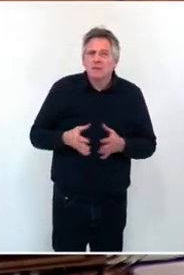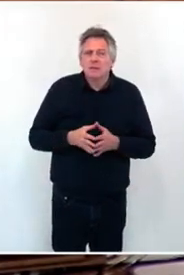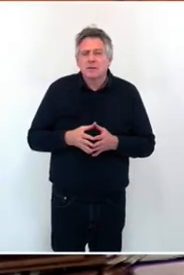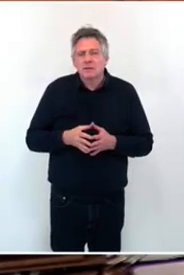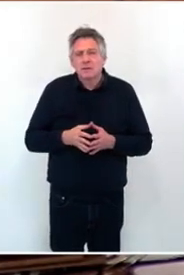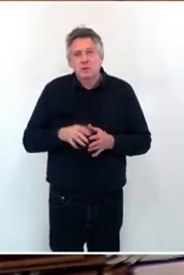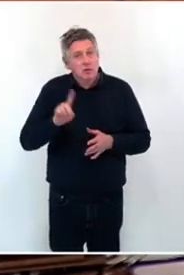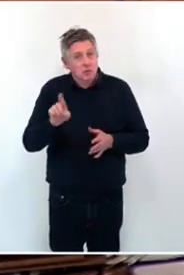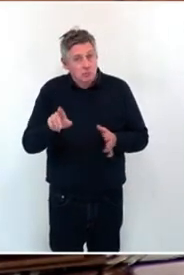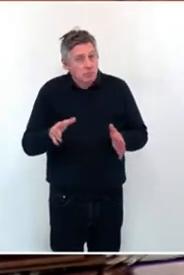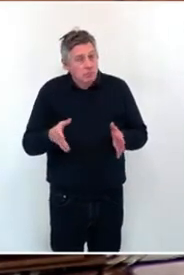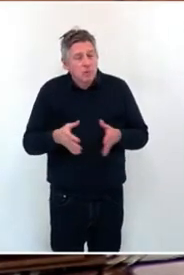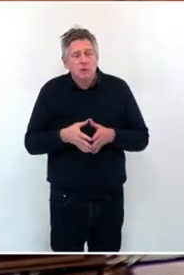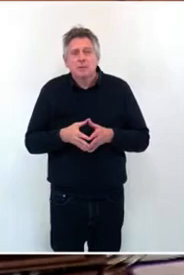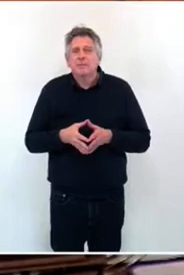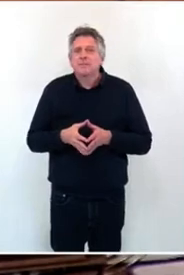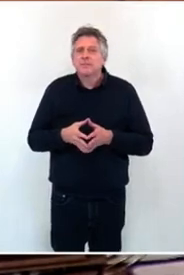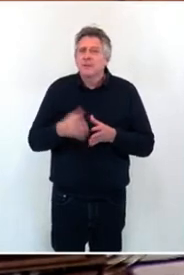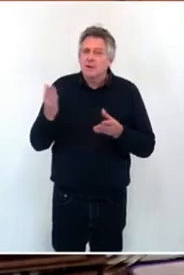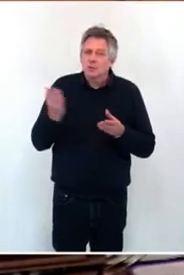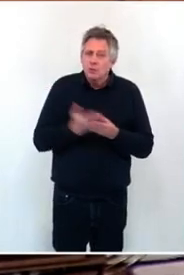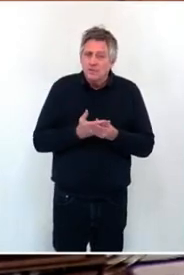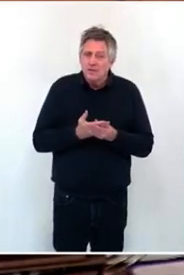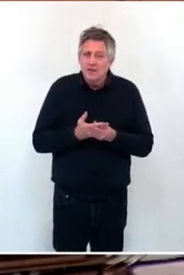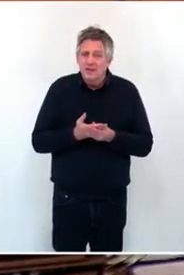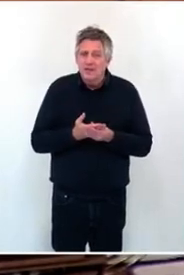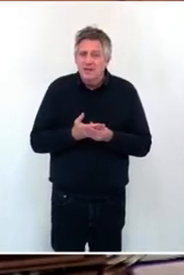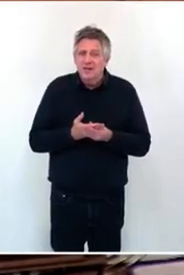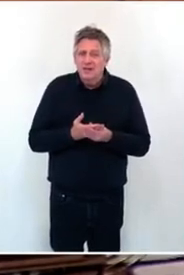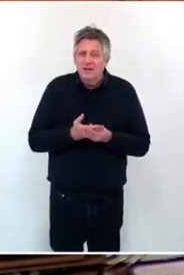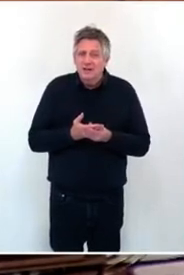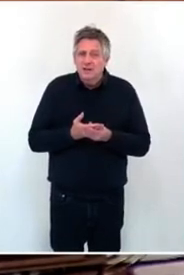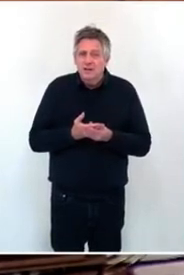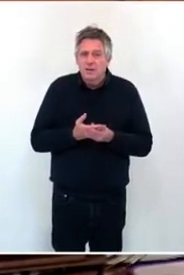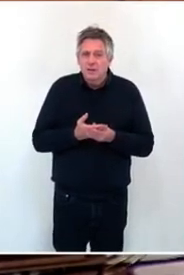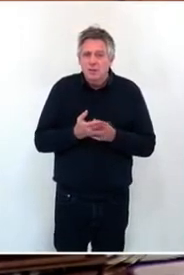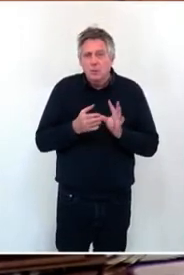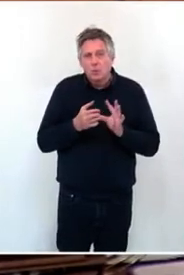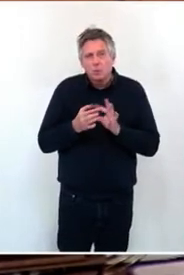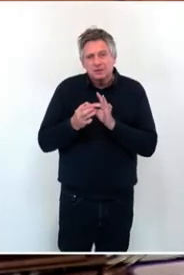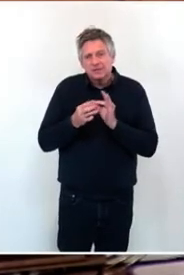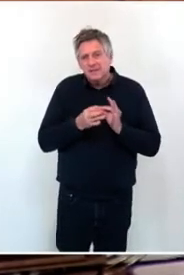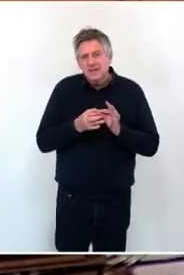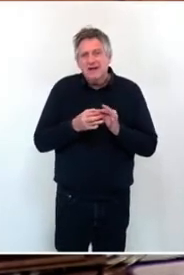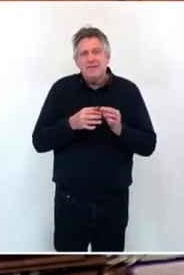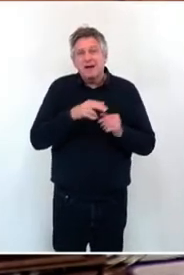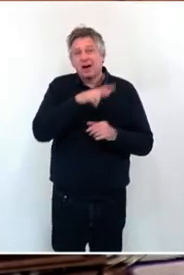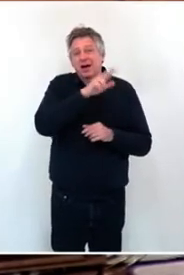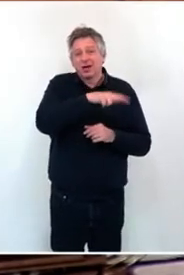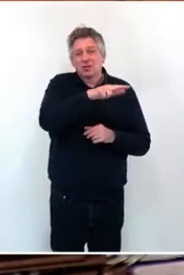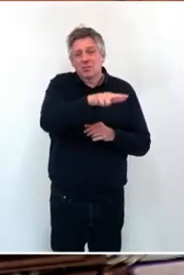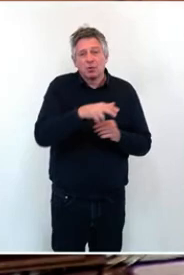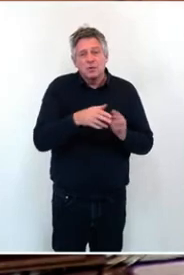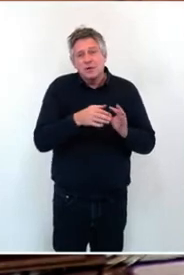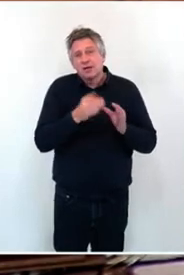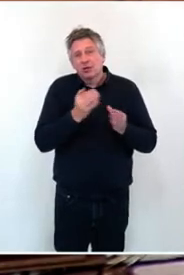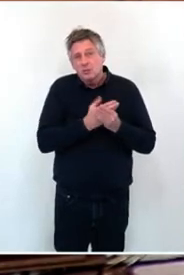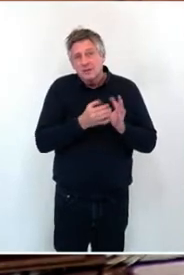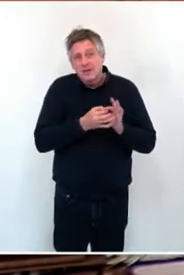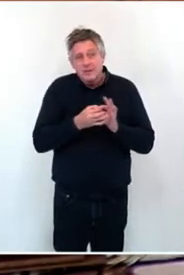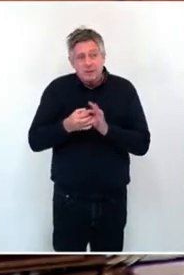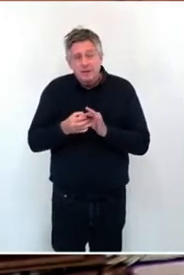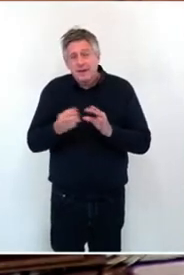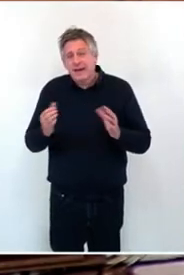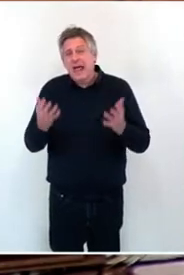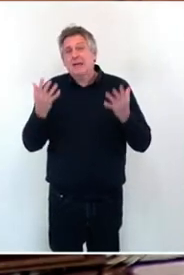sur ce dossier aussi, je dis aussi, je fais référence à l'échange qu'on a eu aussi sur les logements, mais sur ce dossier aussi,